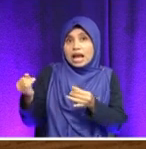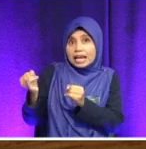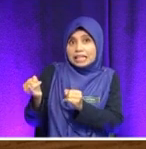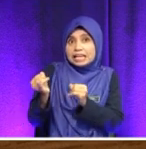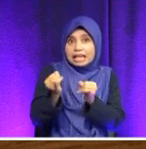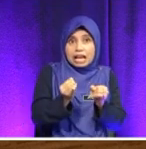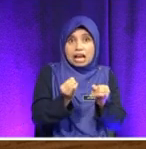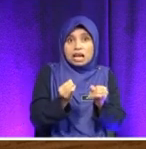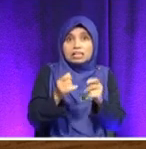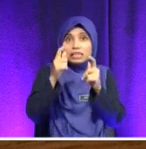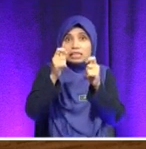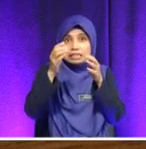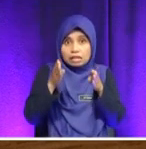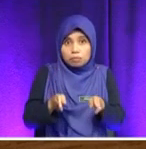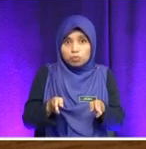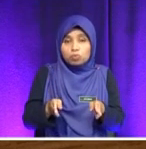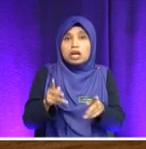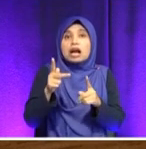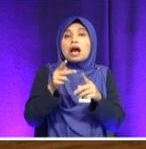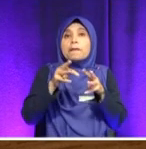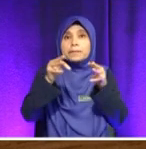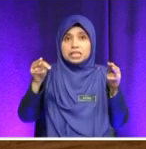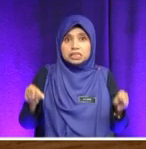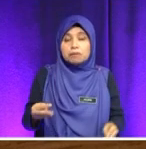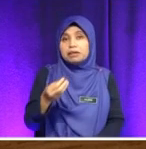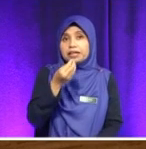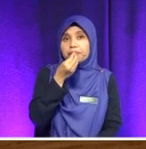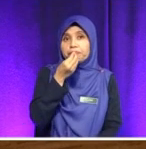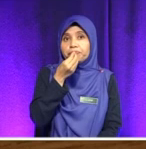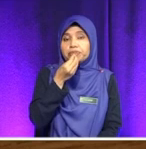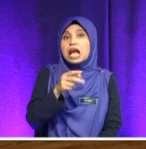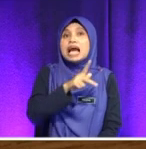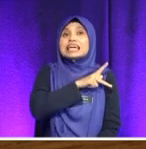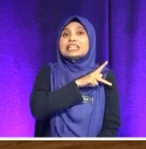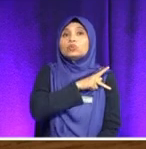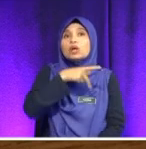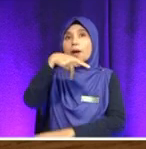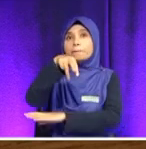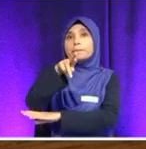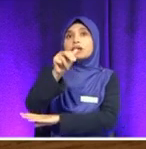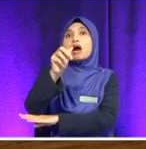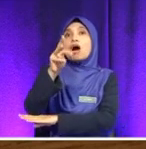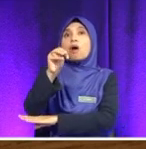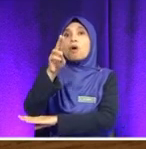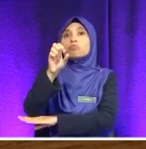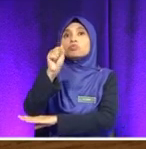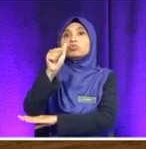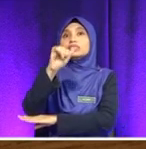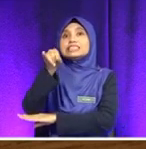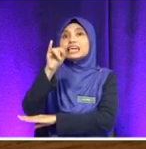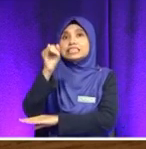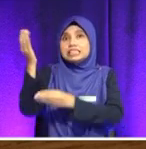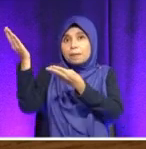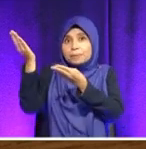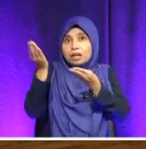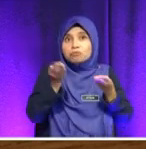makan. Okey, yang seterusnya kita ada ketua pramu saji. Okey, memastikan persediaan sebelum